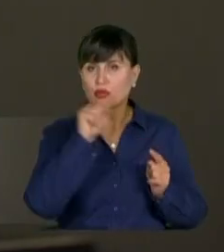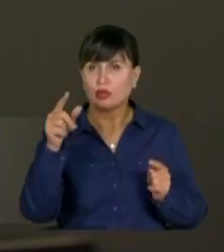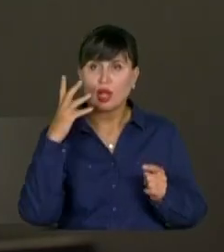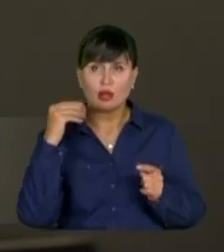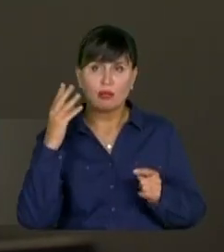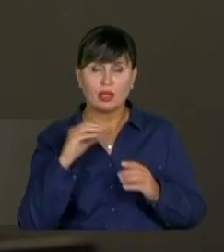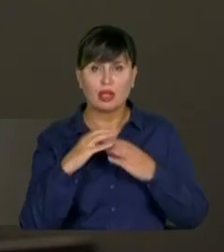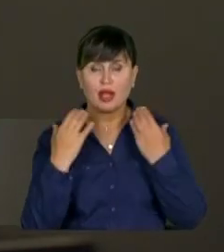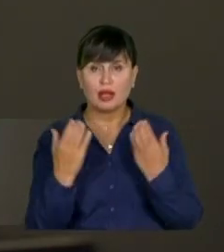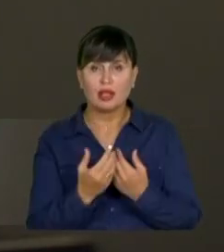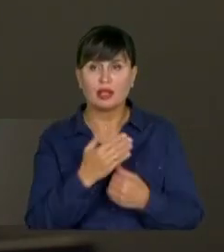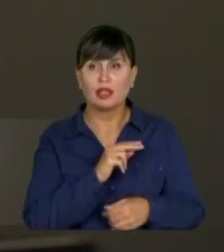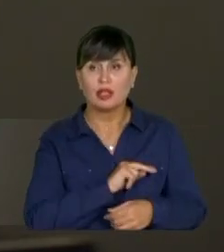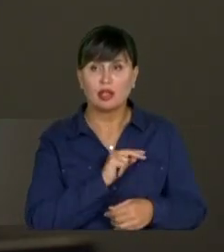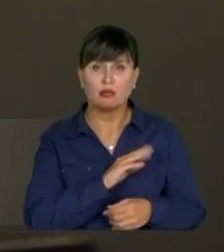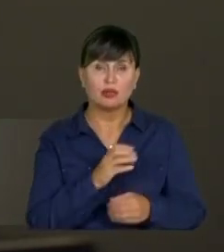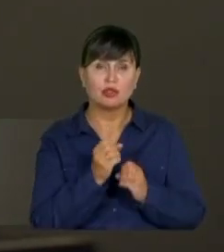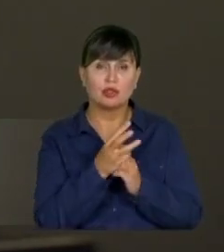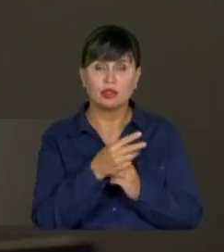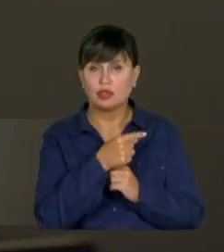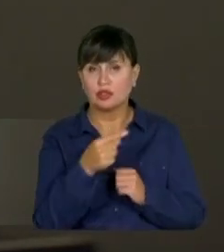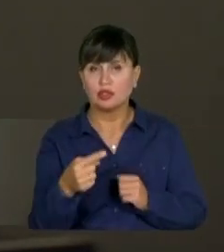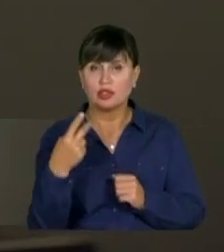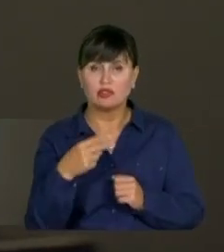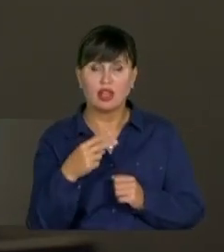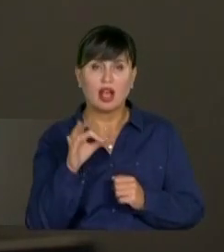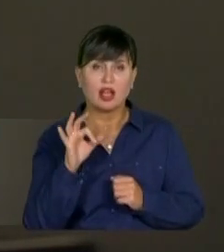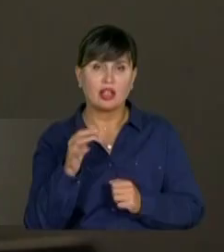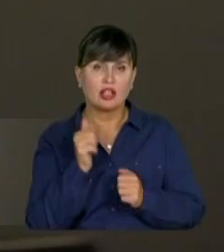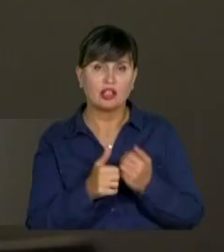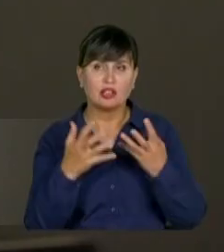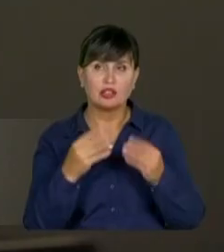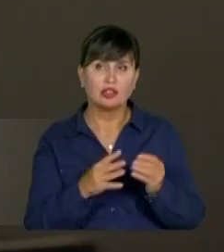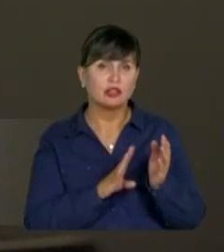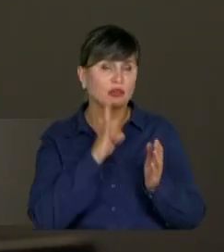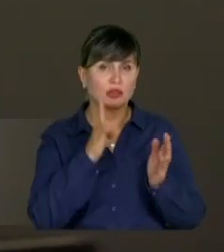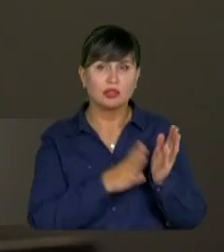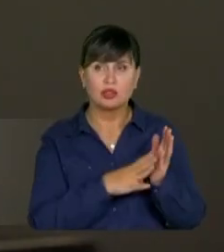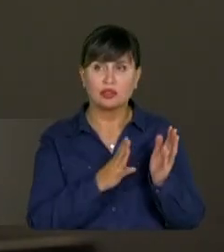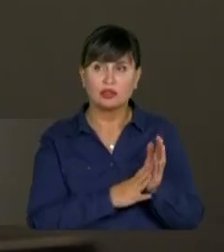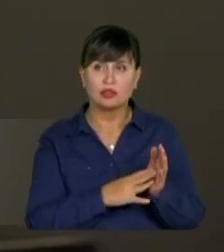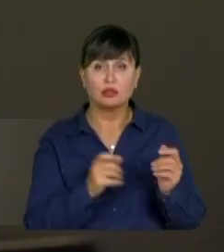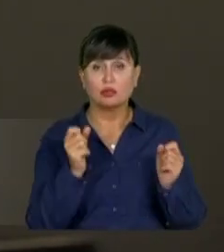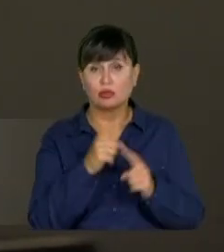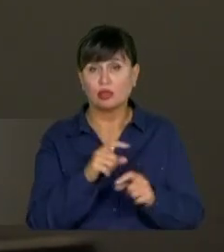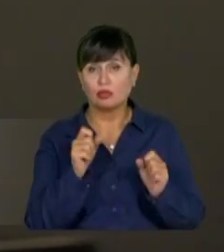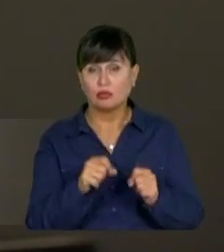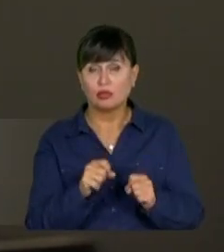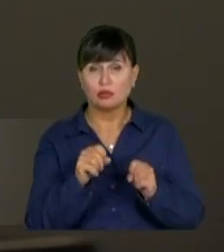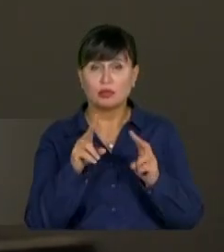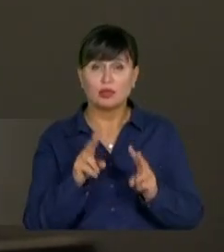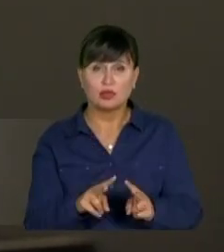Алматы-арена. Их работа будет с 13 по 20 октября ежедневно с 9 утра. Узнать их можно по